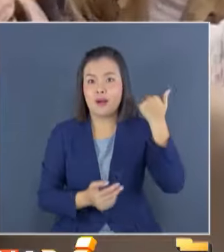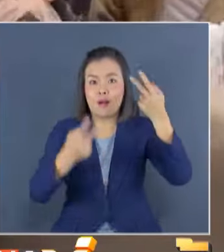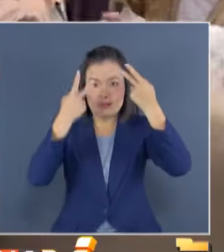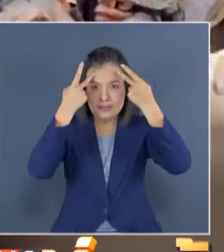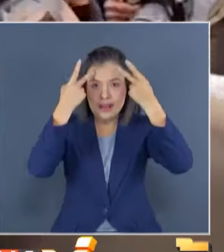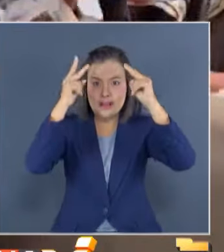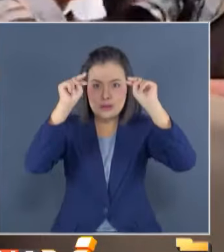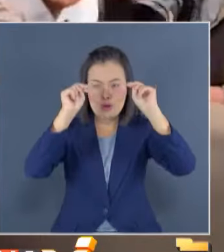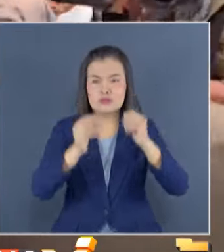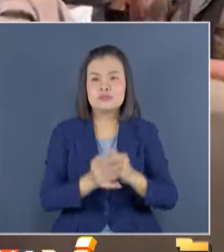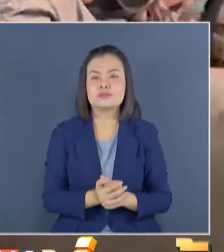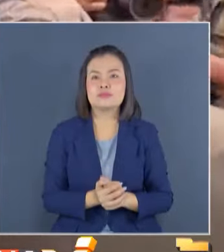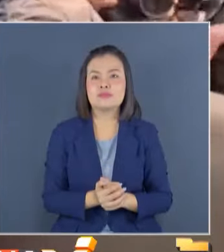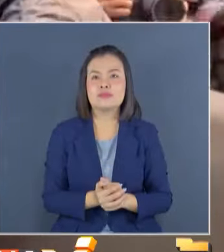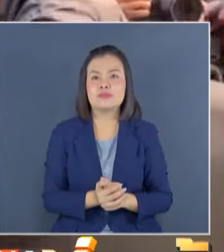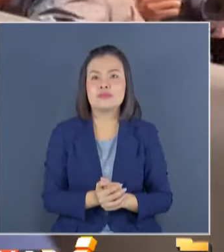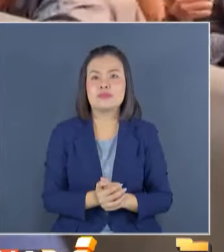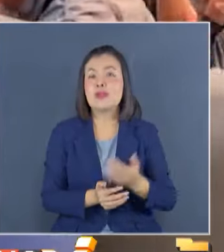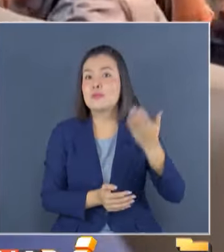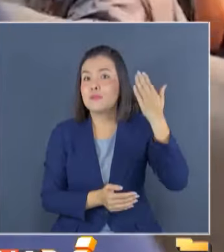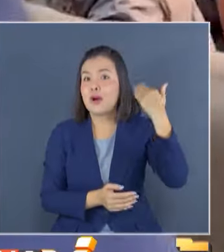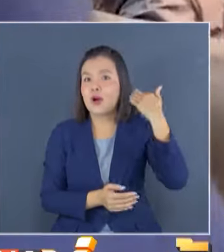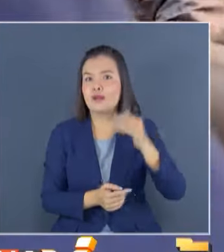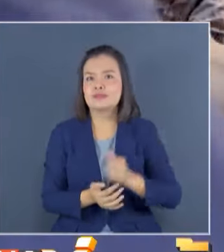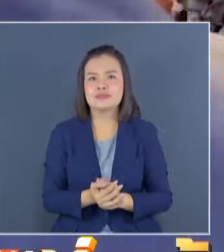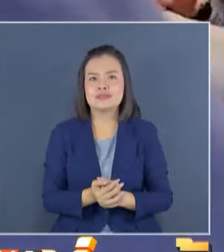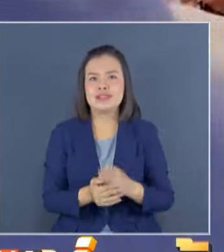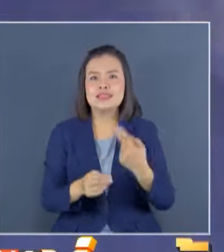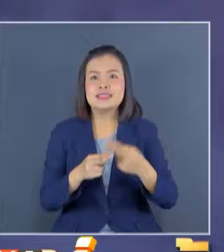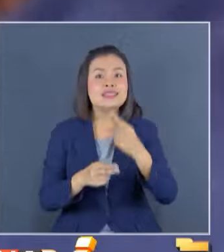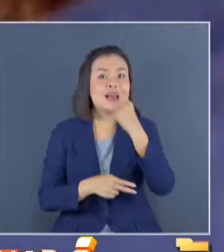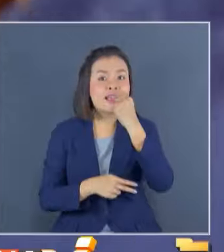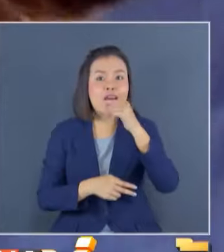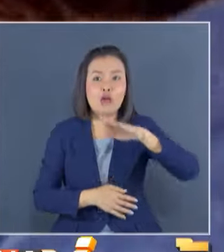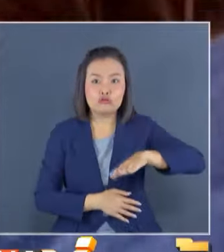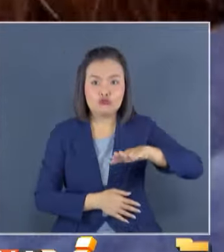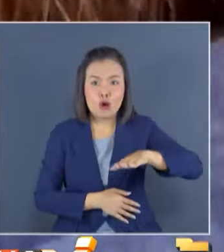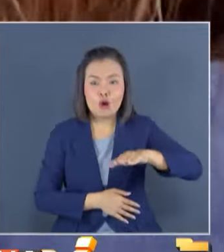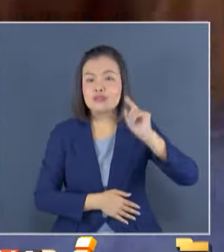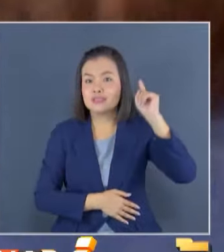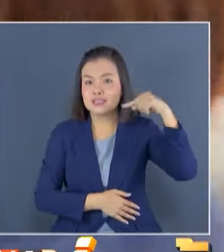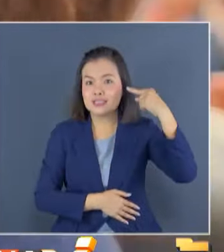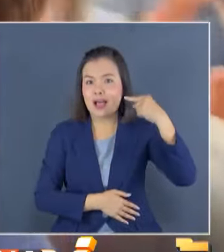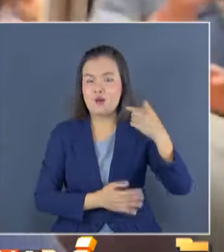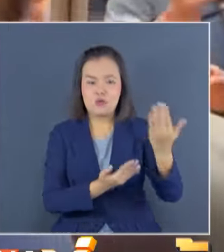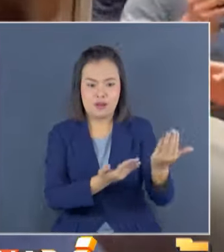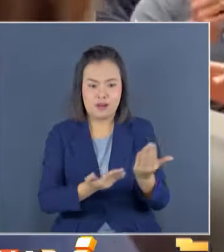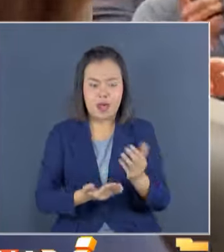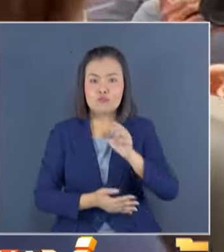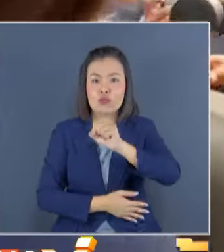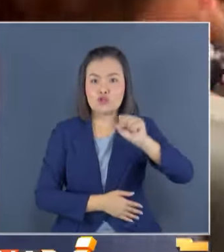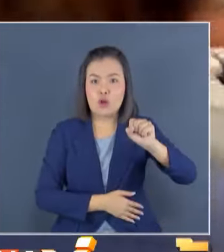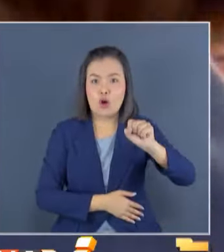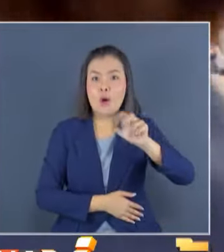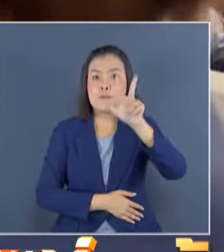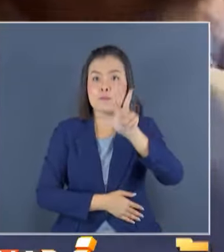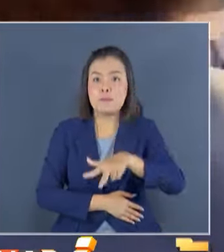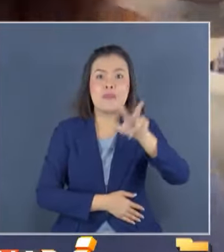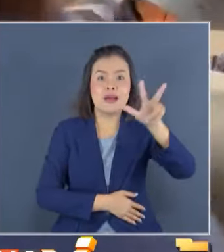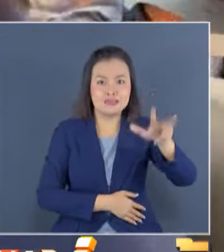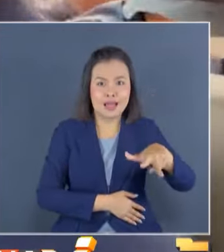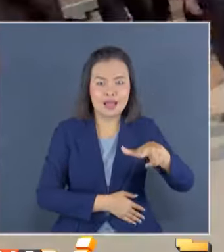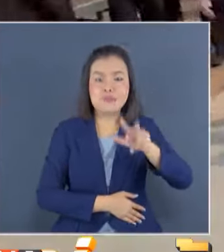รีคุณโยภาวงศ์สวัสดิ์หรือว่าสมัยก่อนเราเรียกกันเจ๊แดงถูกไหมฮะน้องสาวก็มารอต้อนรับด้วยแล้วก็มีอดีตส.ส.ของพรรคไทยรักไทยพรรคเพื่อไทย